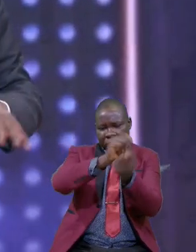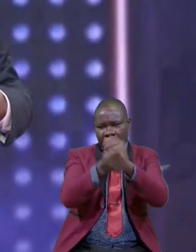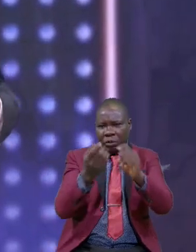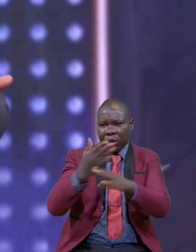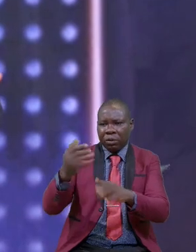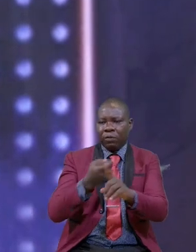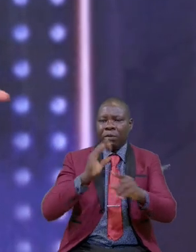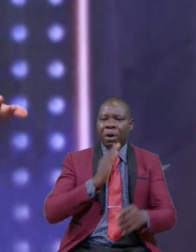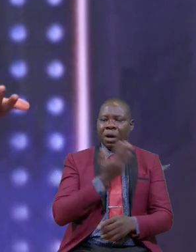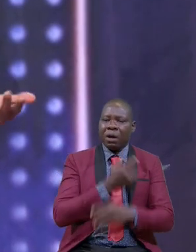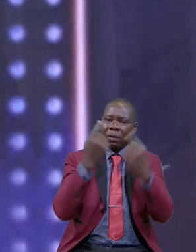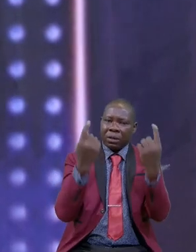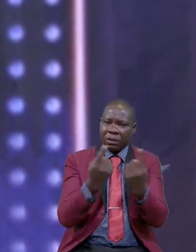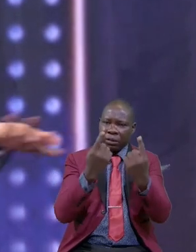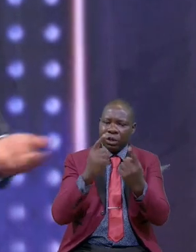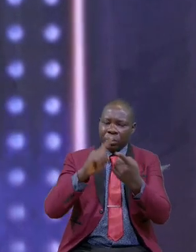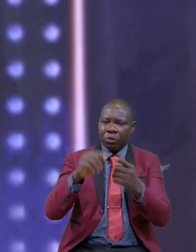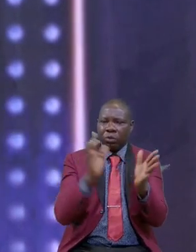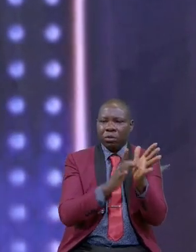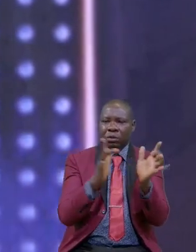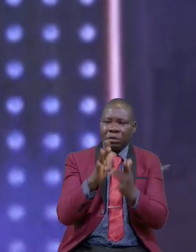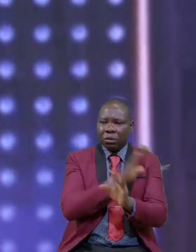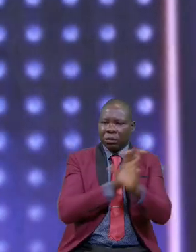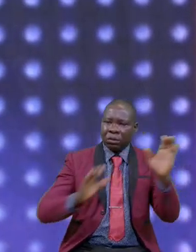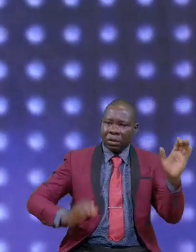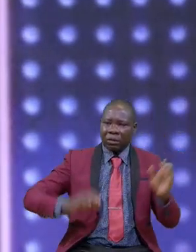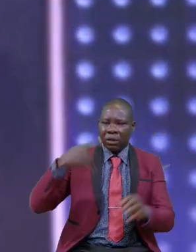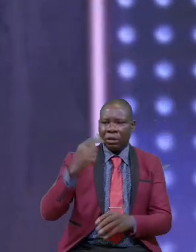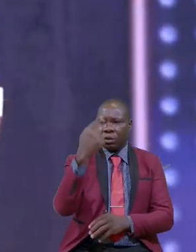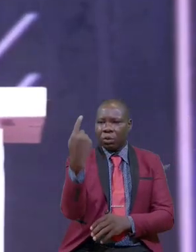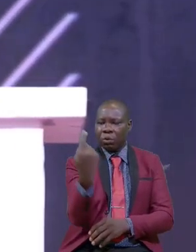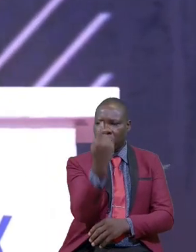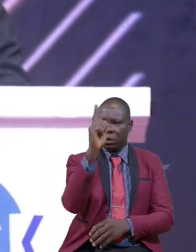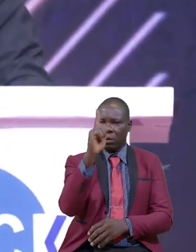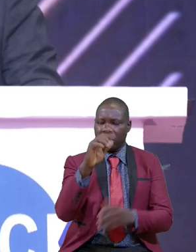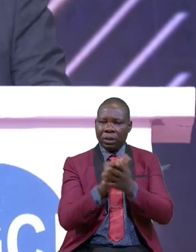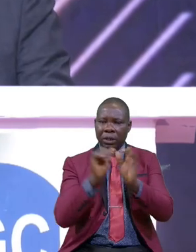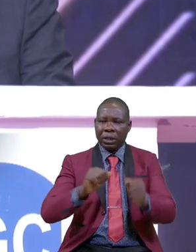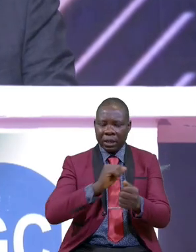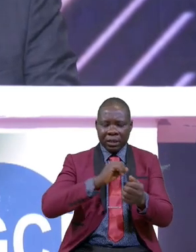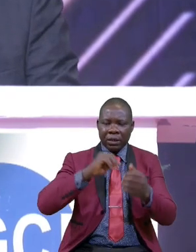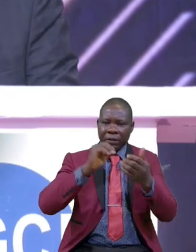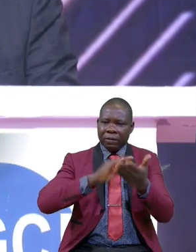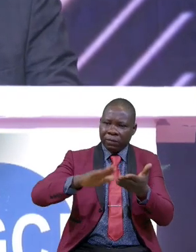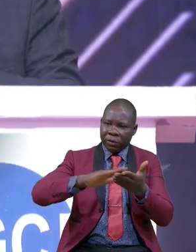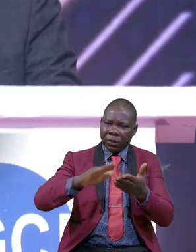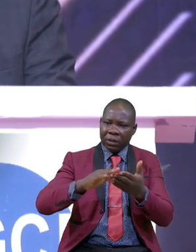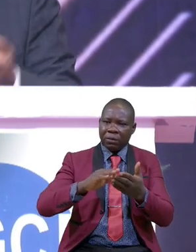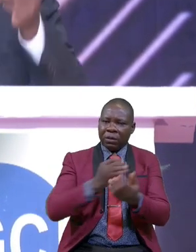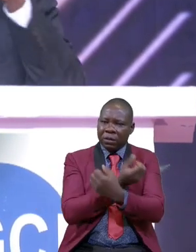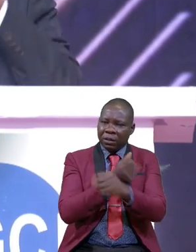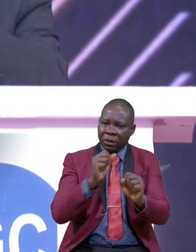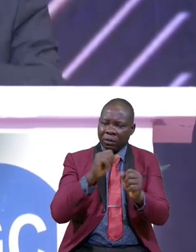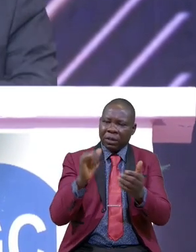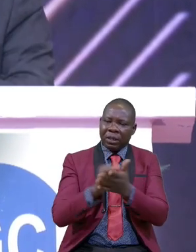le seul qui peut sauver, le seul qui peut pardonner, le seul qui peut donner l'expérience